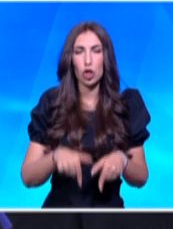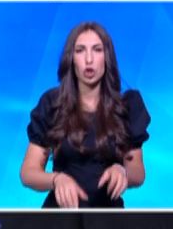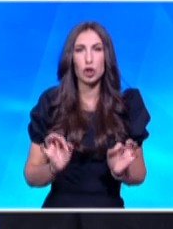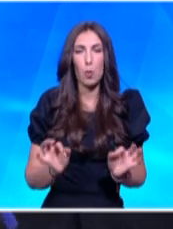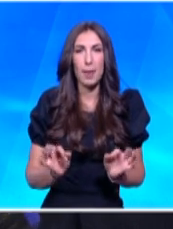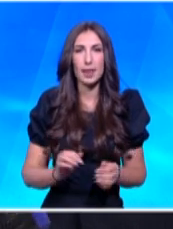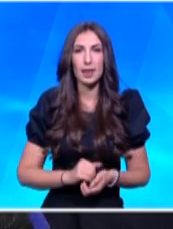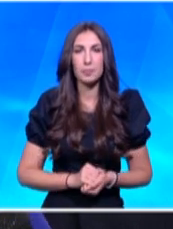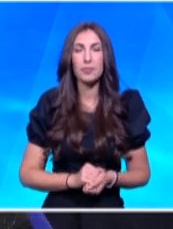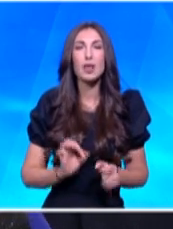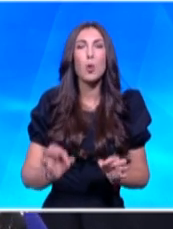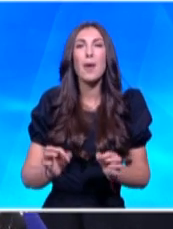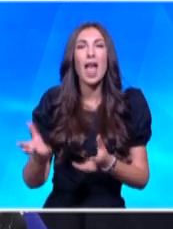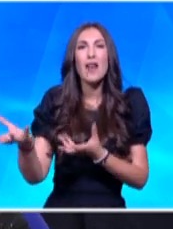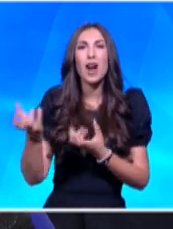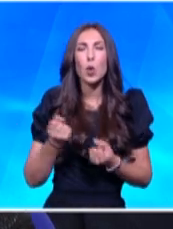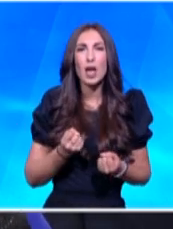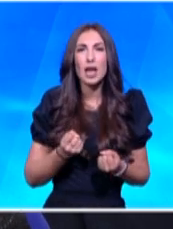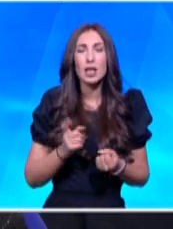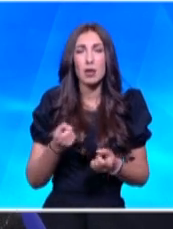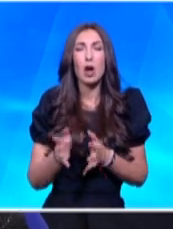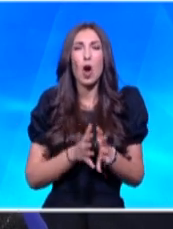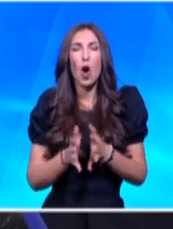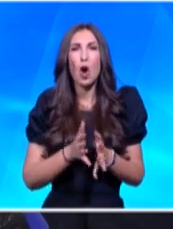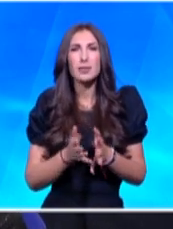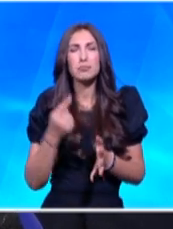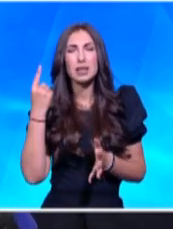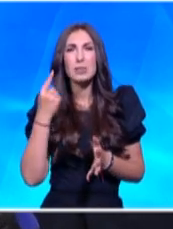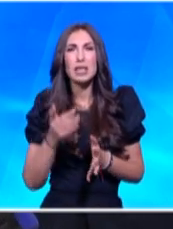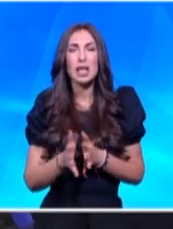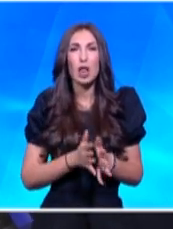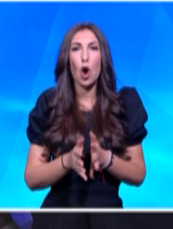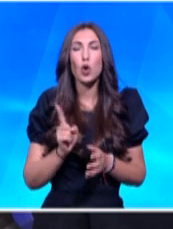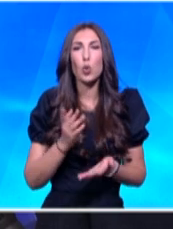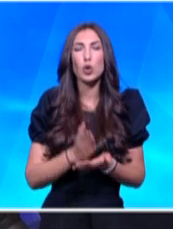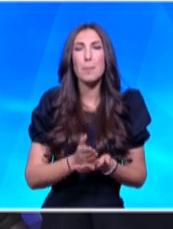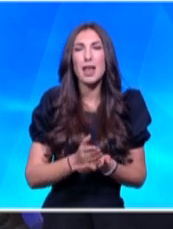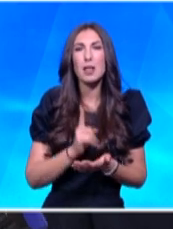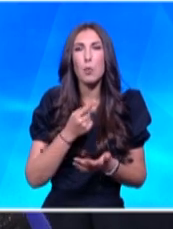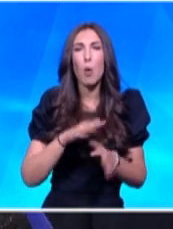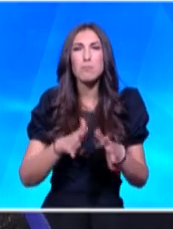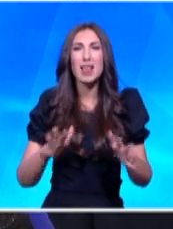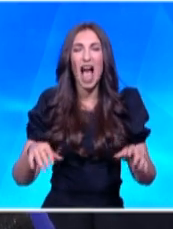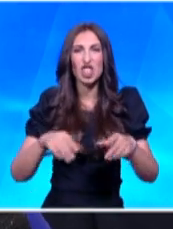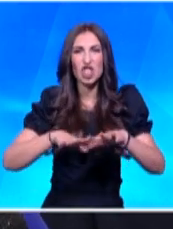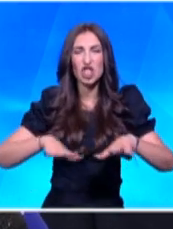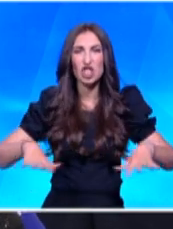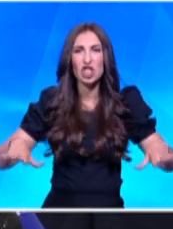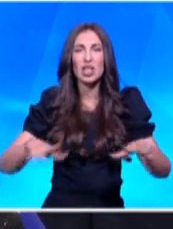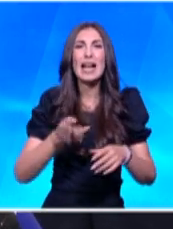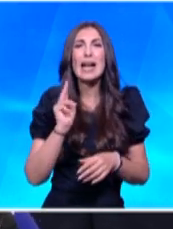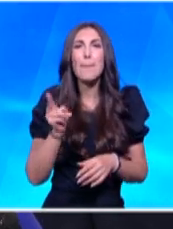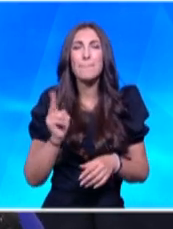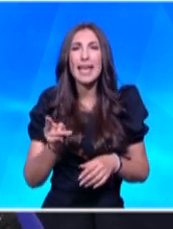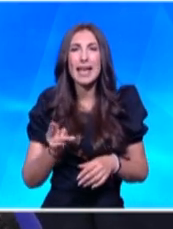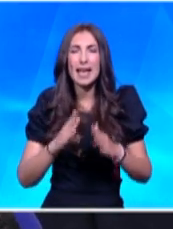са евакуирани? Евакуирани в смисъл хората, които са били по плажните ивици, по